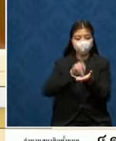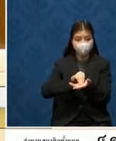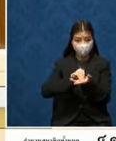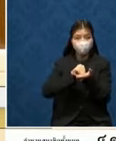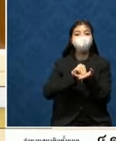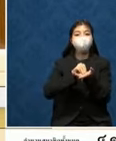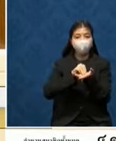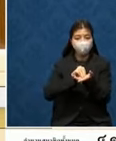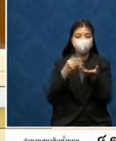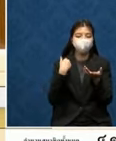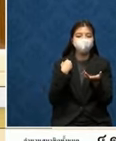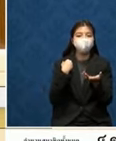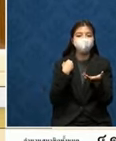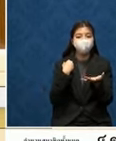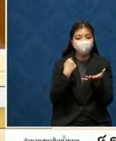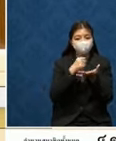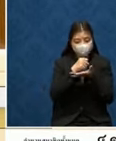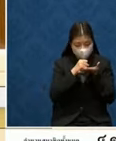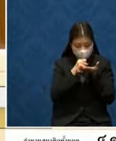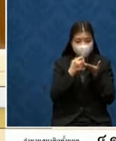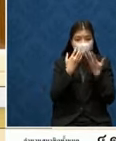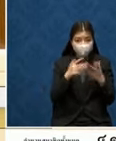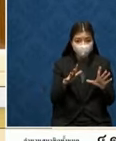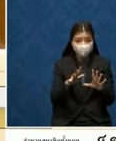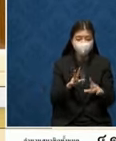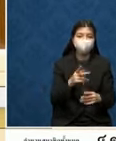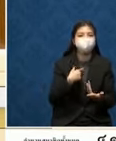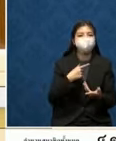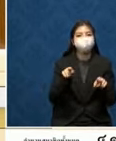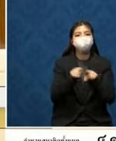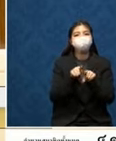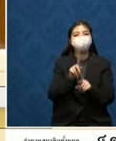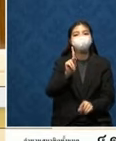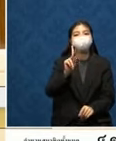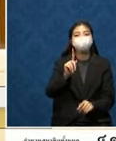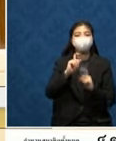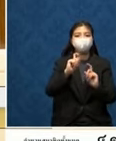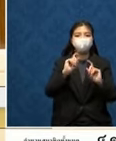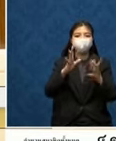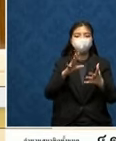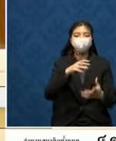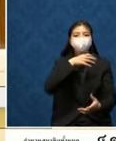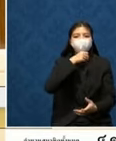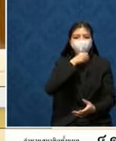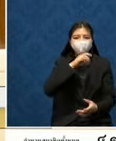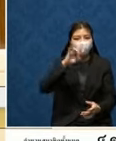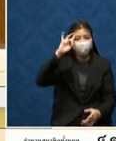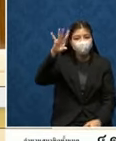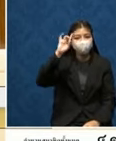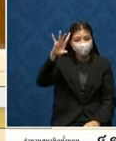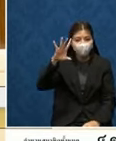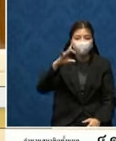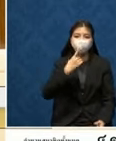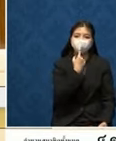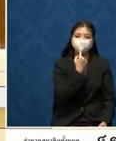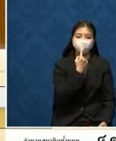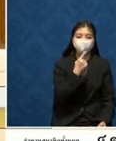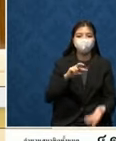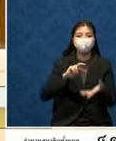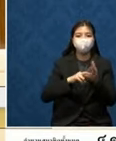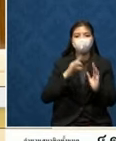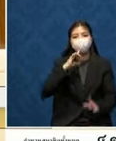ประเภทที่ติดแล้วยังไม่มีอันตรายเรียกว่ายังเขียวอยู่อันที่ 2คือส้มนี่เริ่มบ้าๆบบแล้วอันที่ 3คือแดง